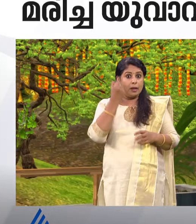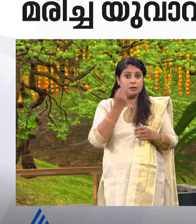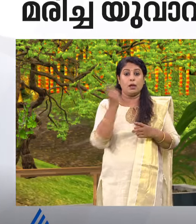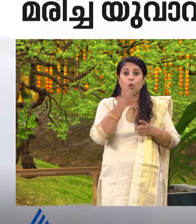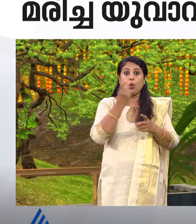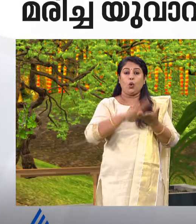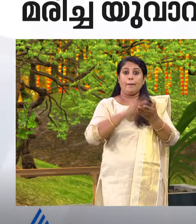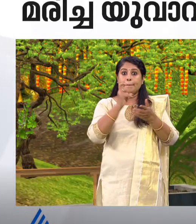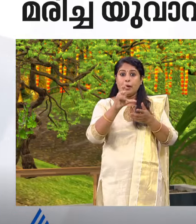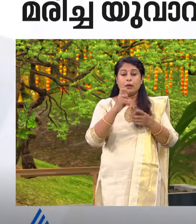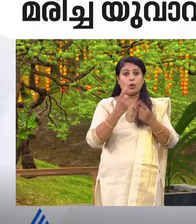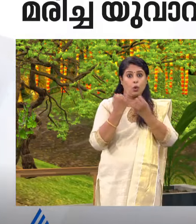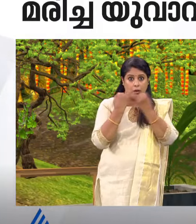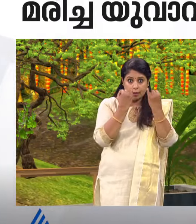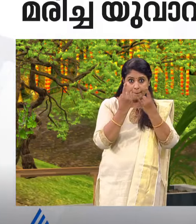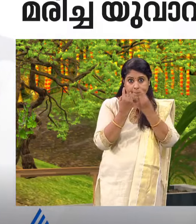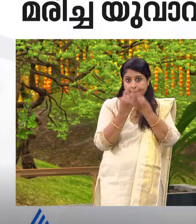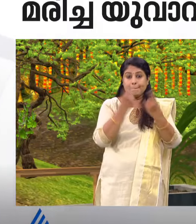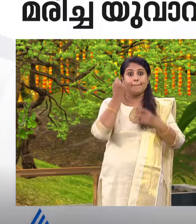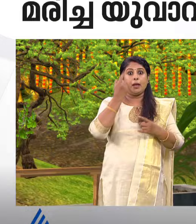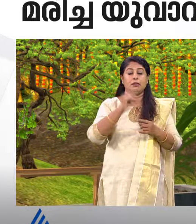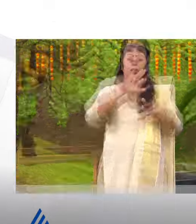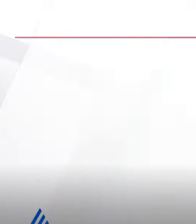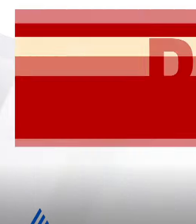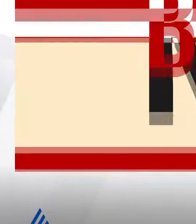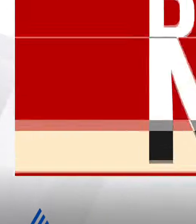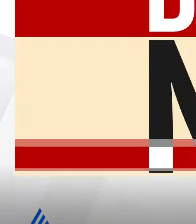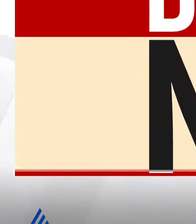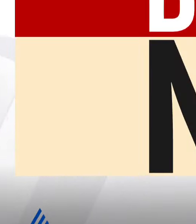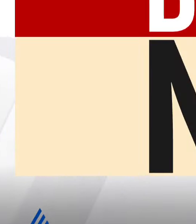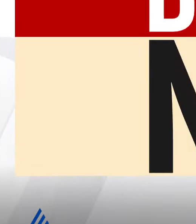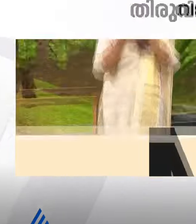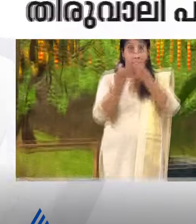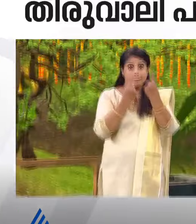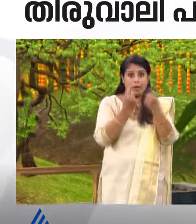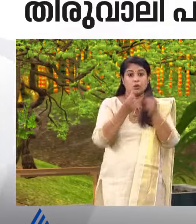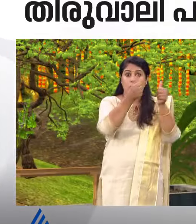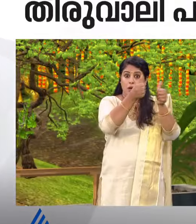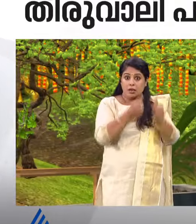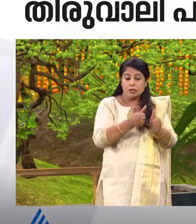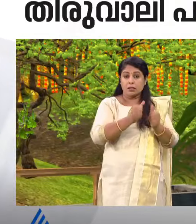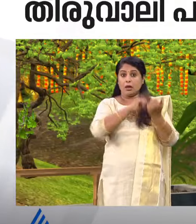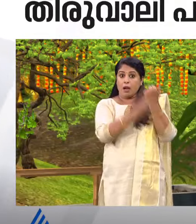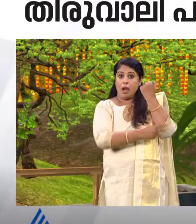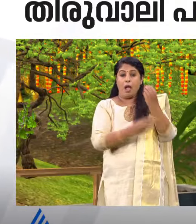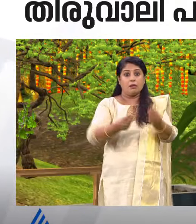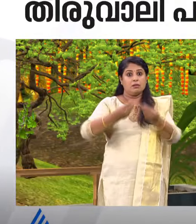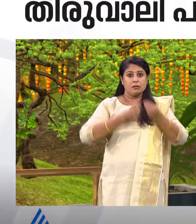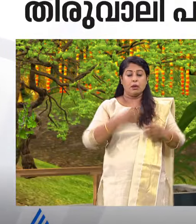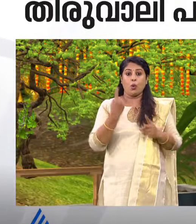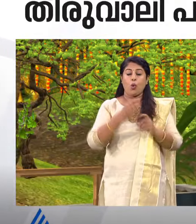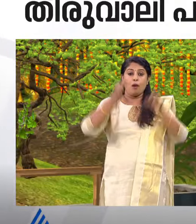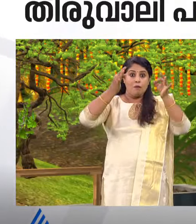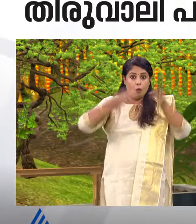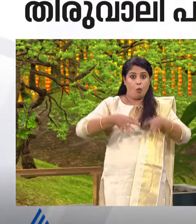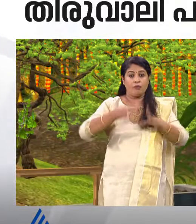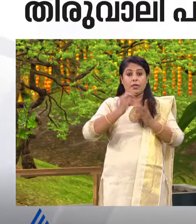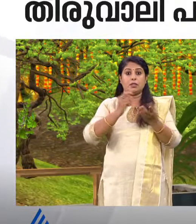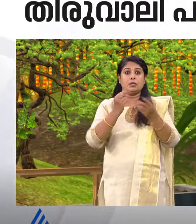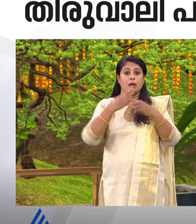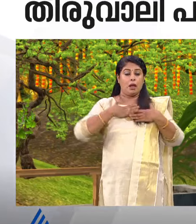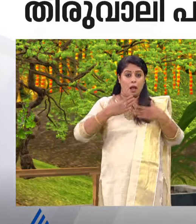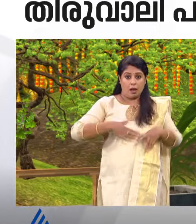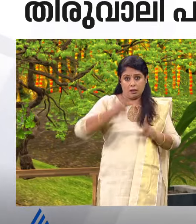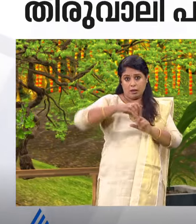നടത്തിയ പരിശോധനയിലാണ്. ഇനി പൂനെയിൽ നിന്നുള്ള പരിശോധനാ ഫലം കൂടി അന്തിമമായി വരണം. എങ്കിൽ മാത്രമേ ഔദ്യോഗികമായി ആരോഗ്യവകുപ്പിന് നിപ തന്നെയാണ്